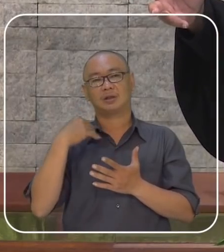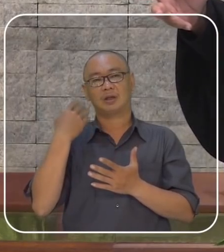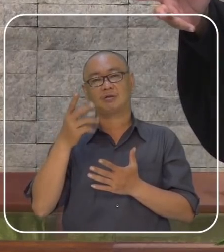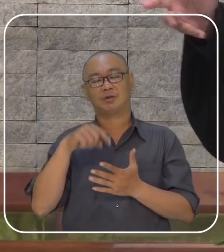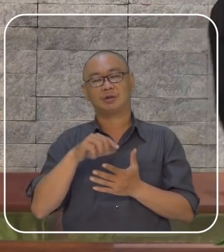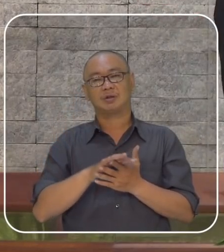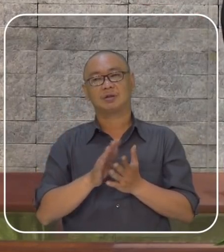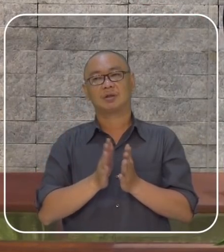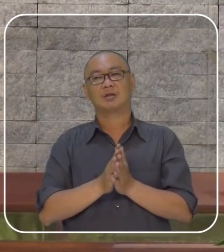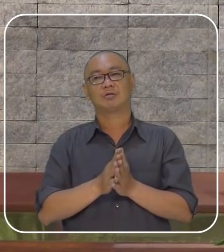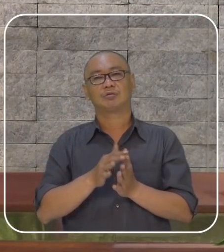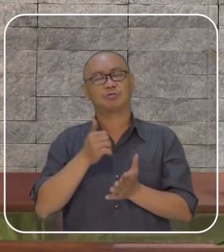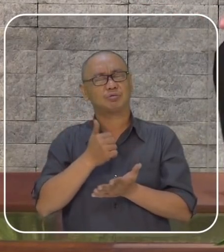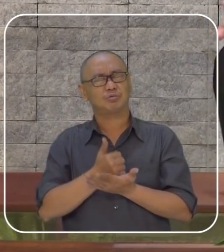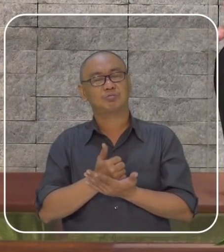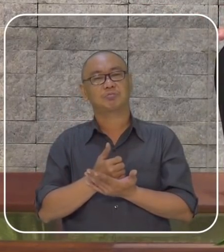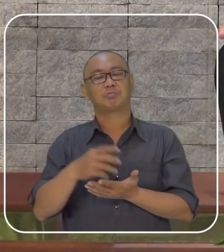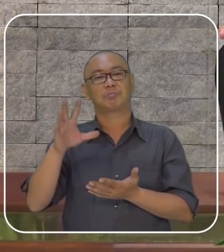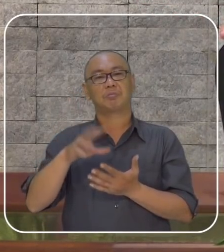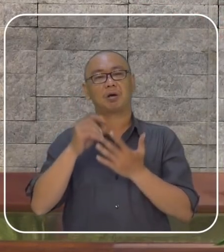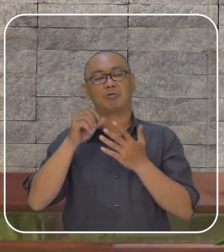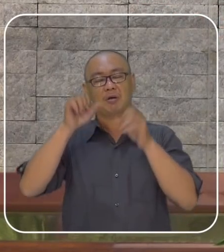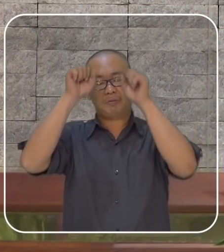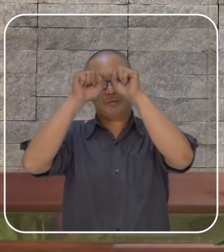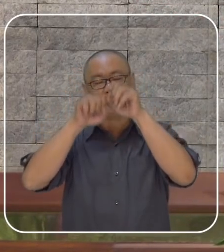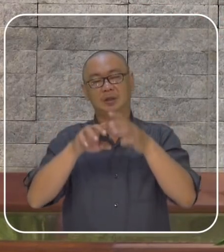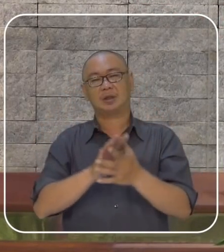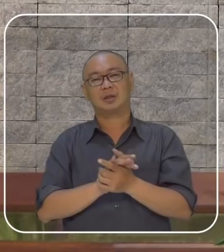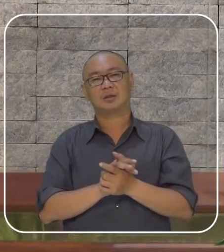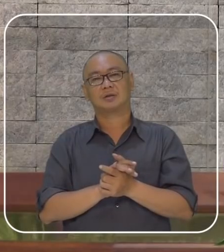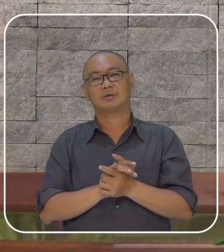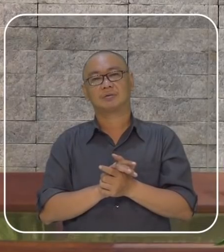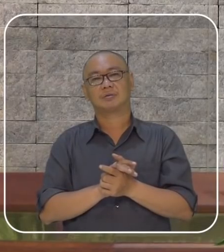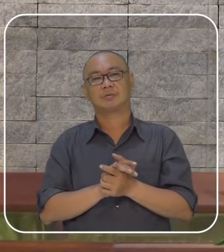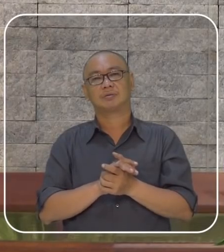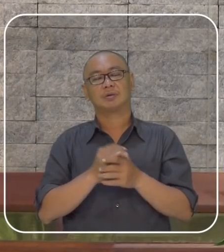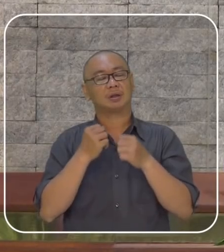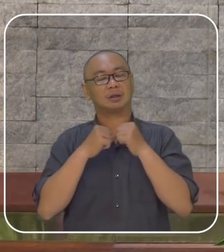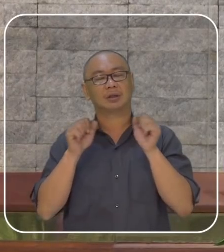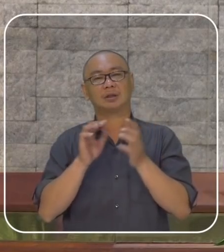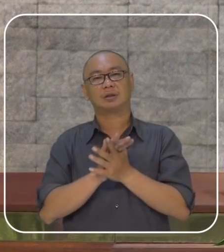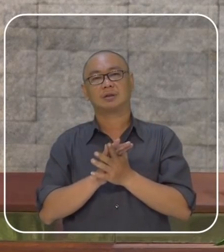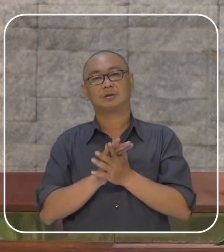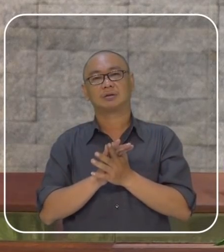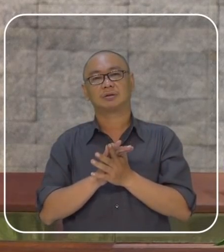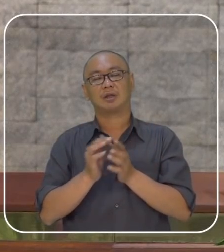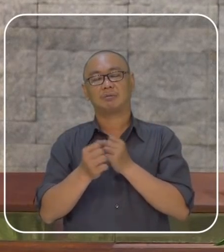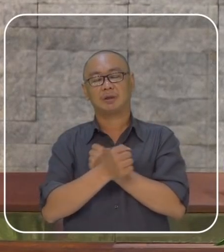kehidupan sehari-hari sungguh membawa berkat, hingga damai sejahtera keselamatan shalom